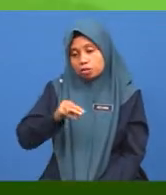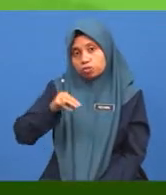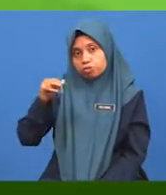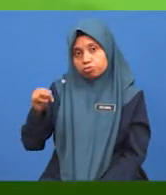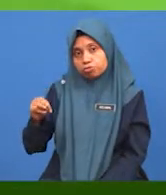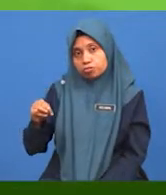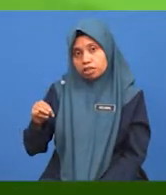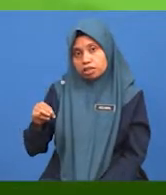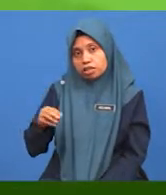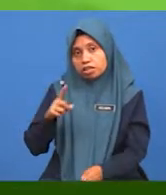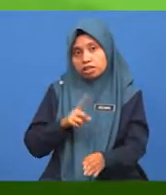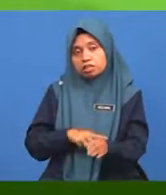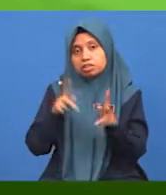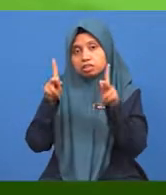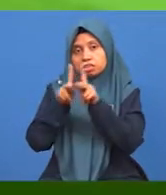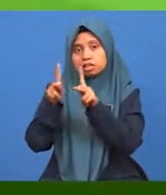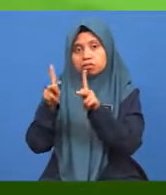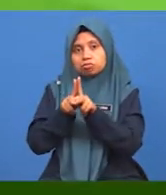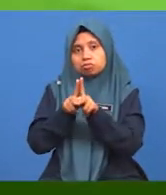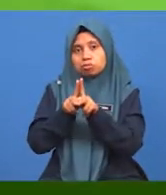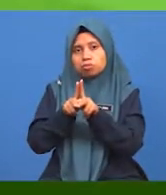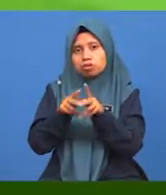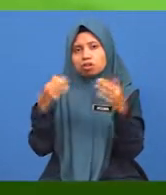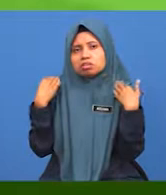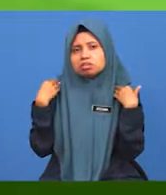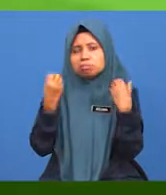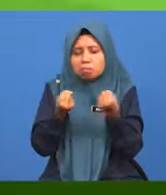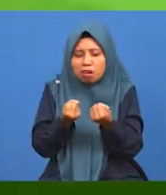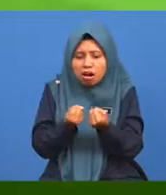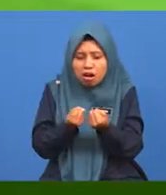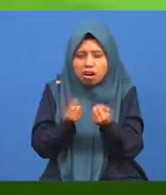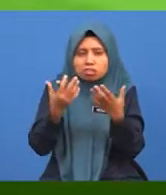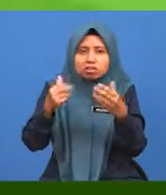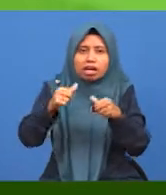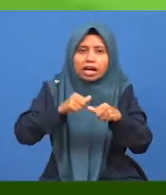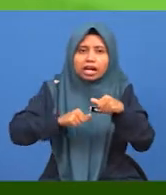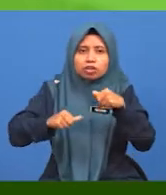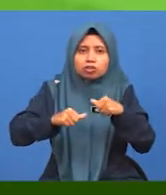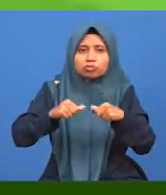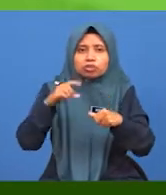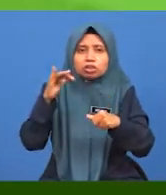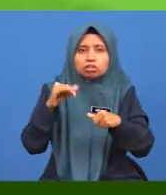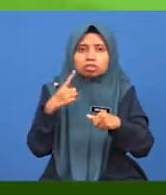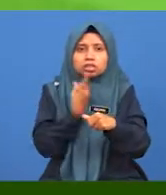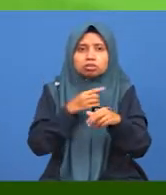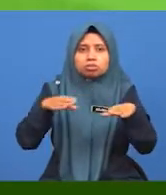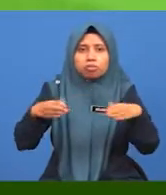Murid-murid, di kampung mesti banyak aktiviti yang akan kita lakukan.